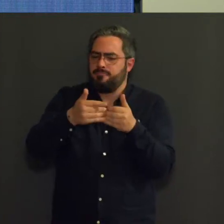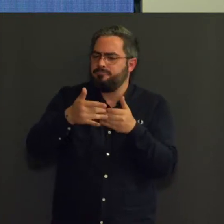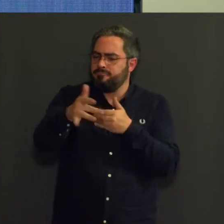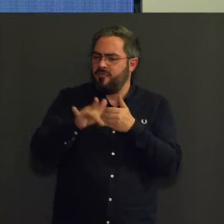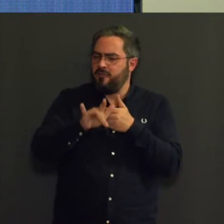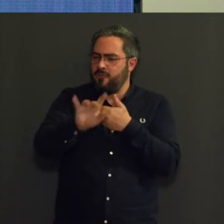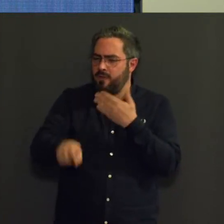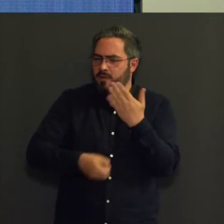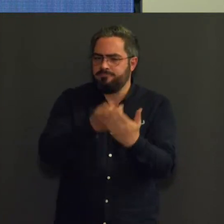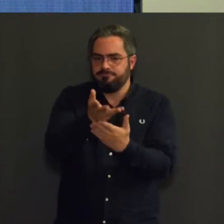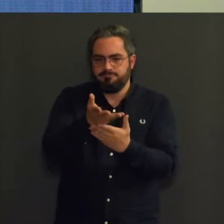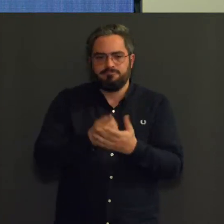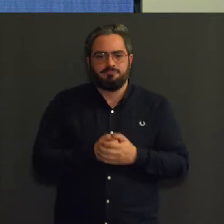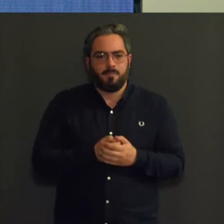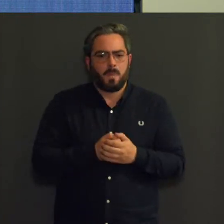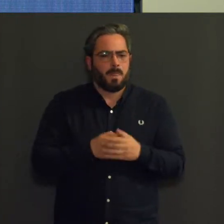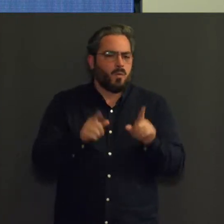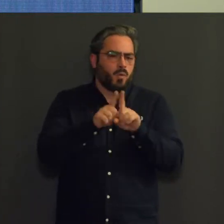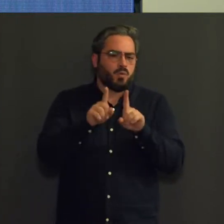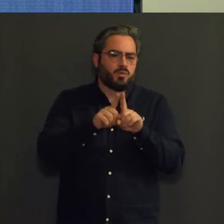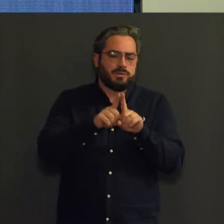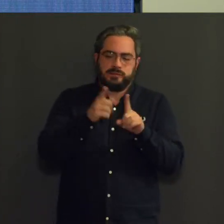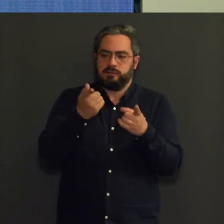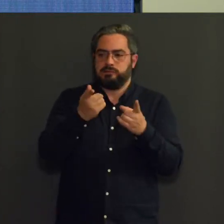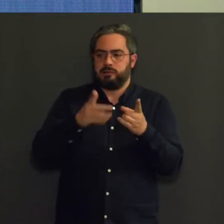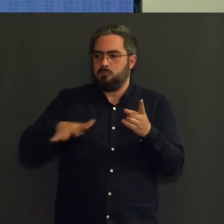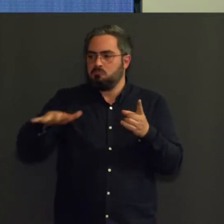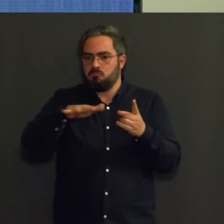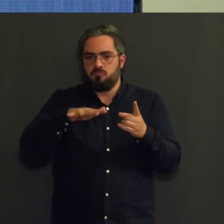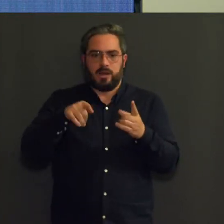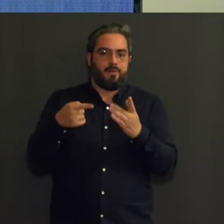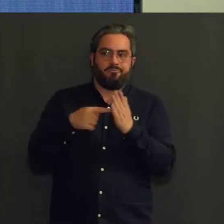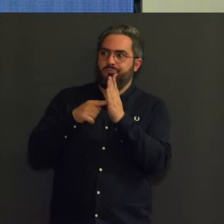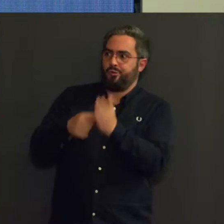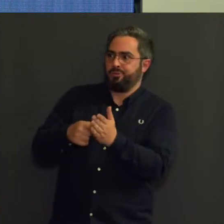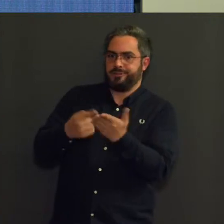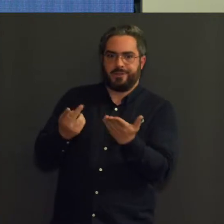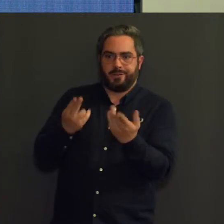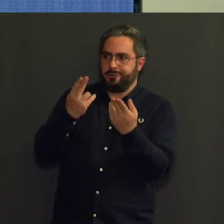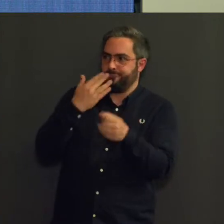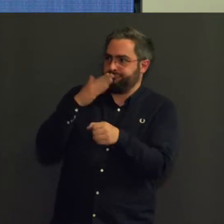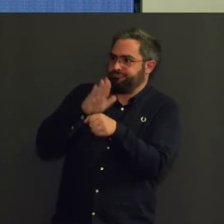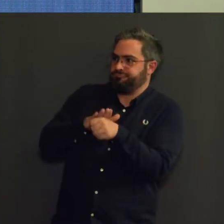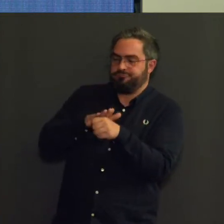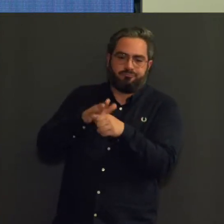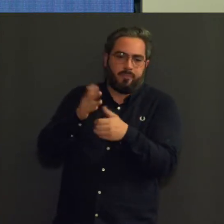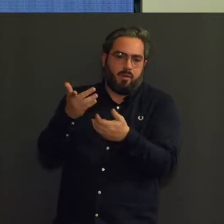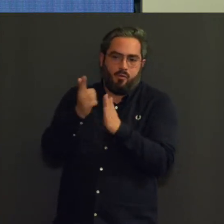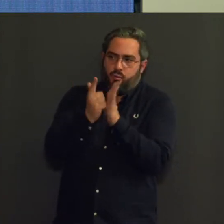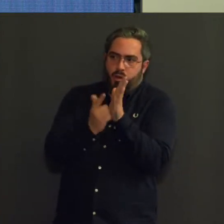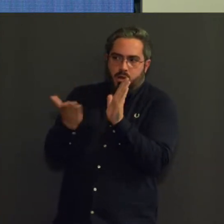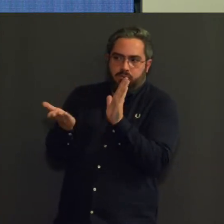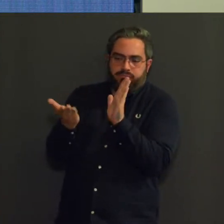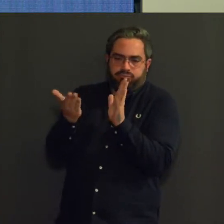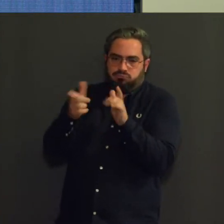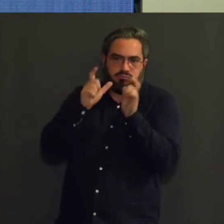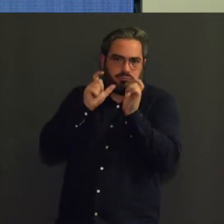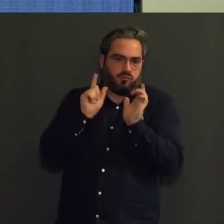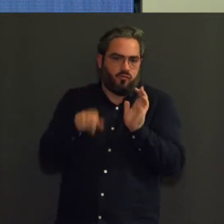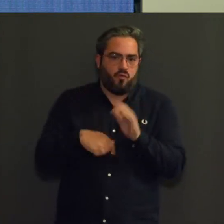vont venir, et éventuellement, bien sûr, aux endroits où c'est obligatoire au niveau légal lié à la